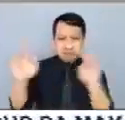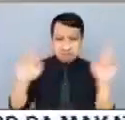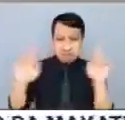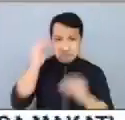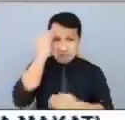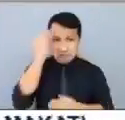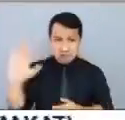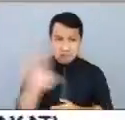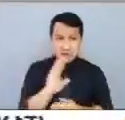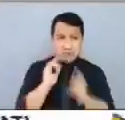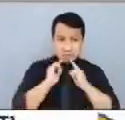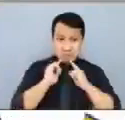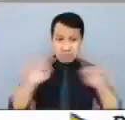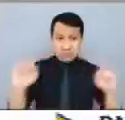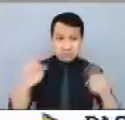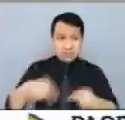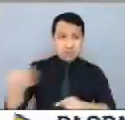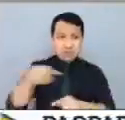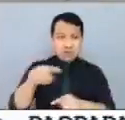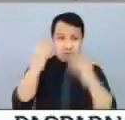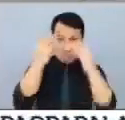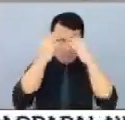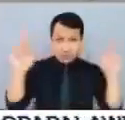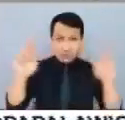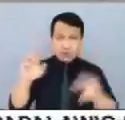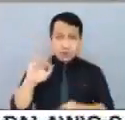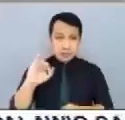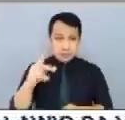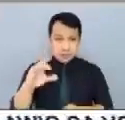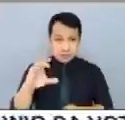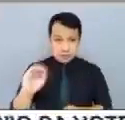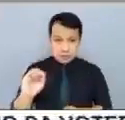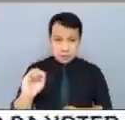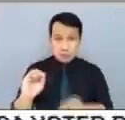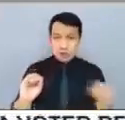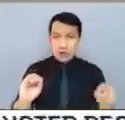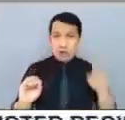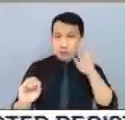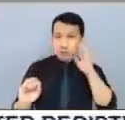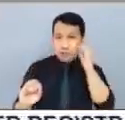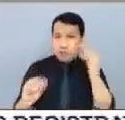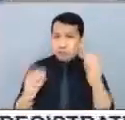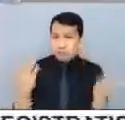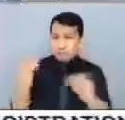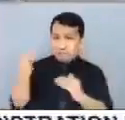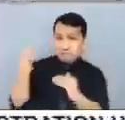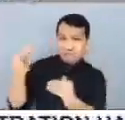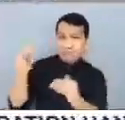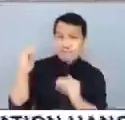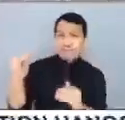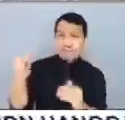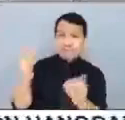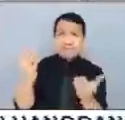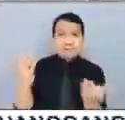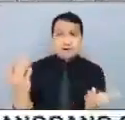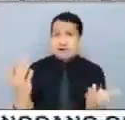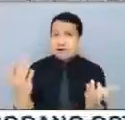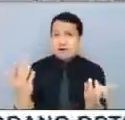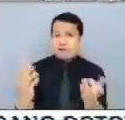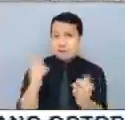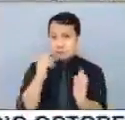magipakita mo na may following ka, may konting pera ka, hindi kailangan masyadong maraming pera. If you can